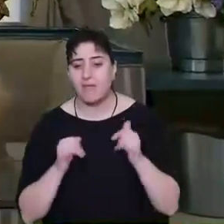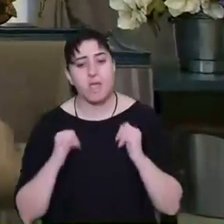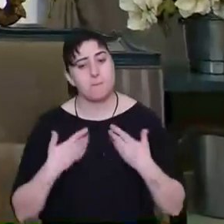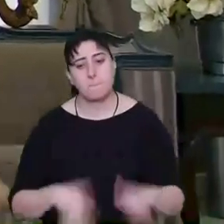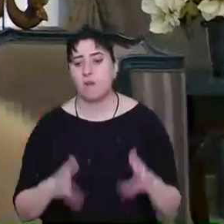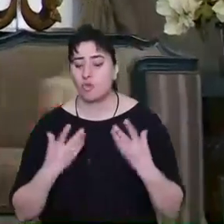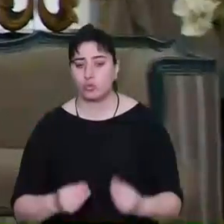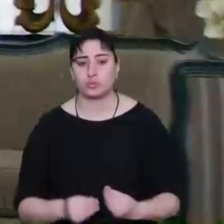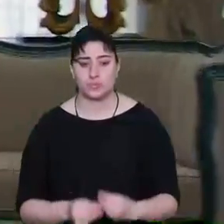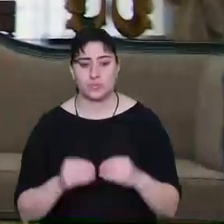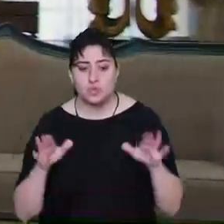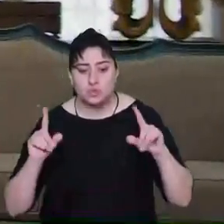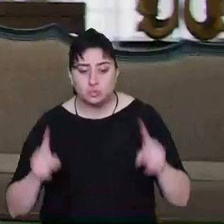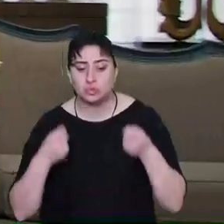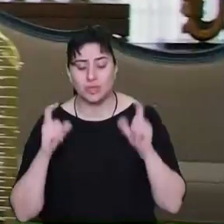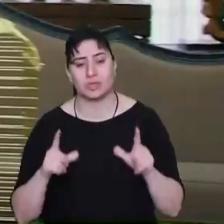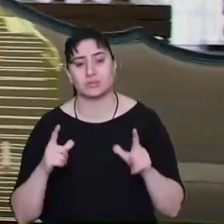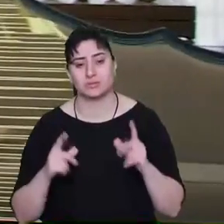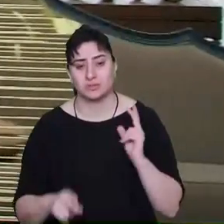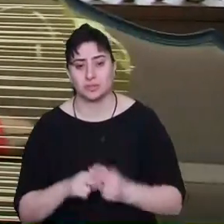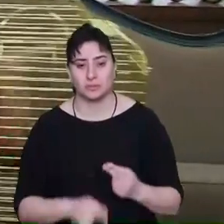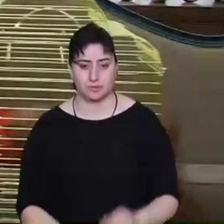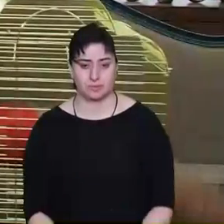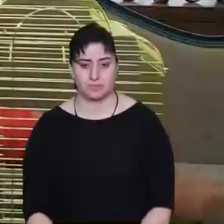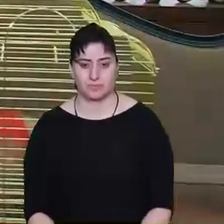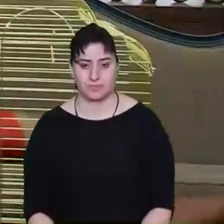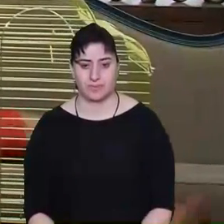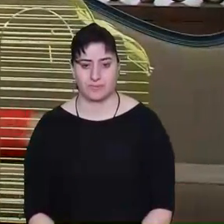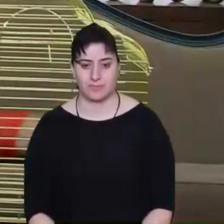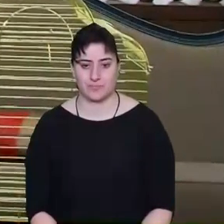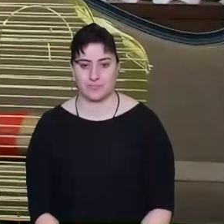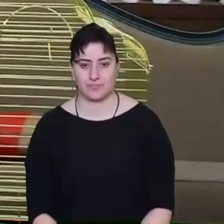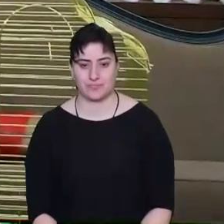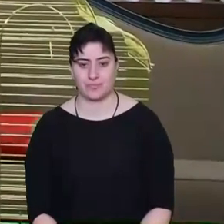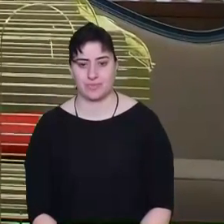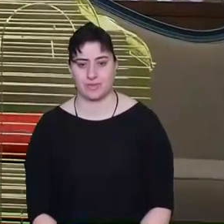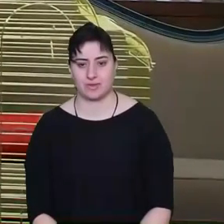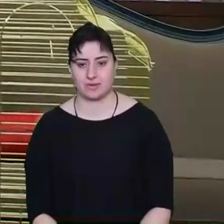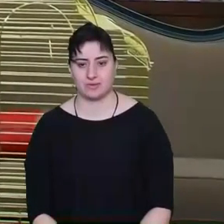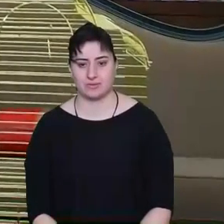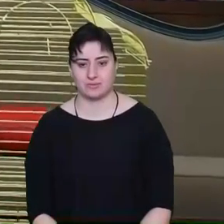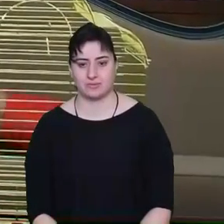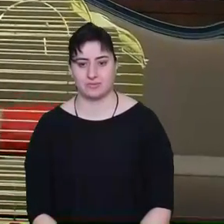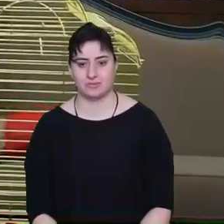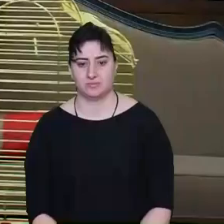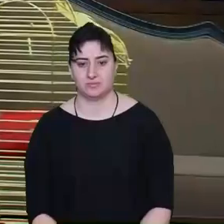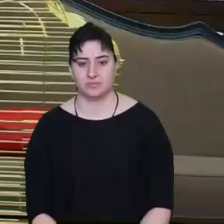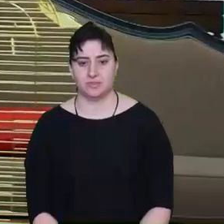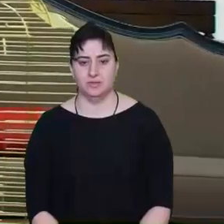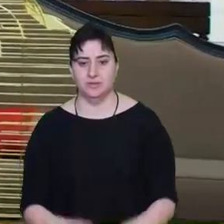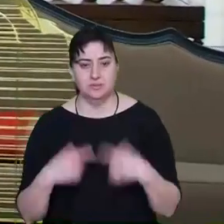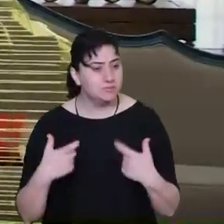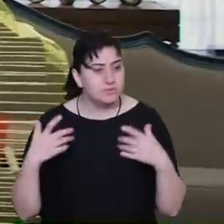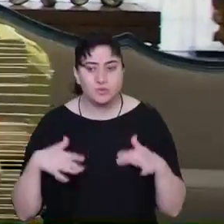Kuş nerede diyorum. Kuşu vur Mehmet alarm diyorum sana lütfen. Vur diyorum sana şu kuşları bir vur diyorum.